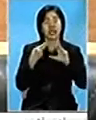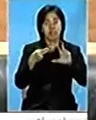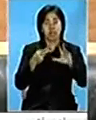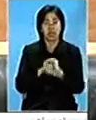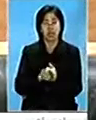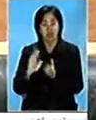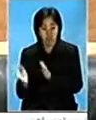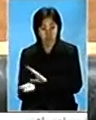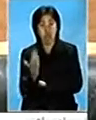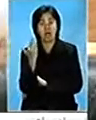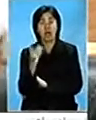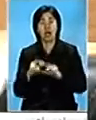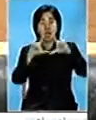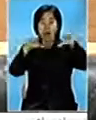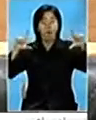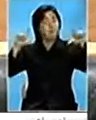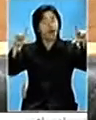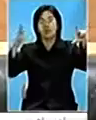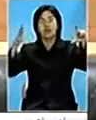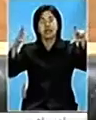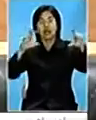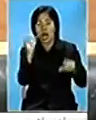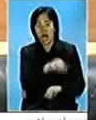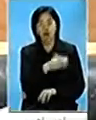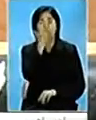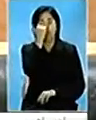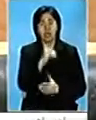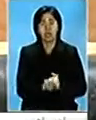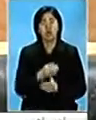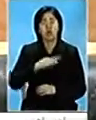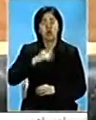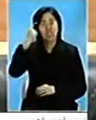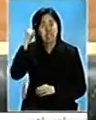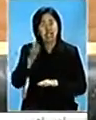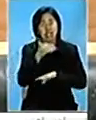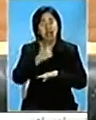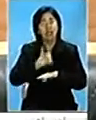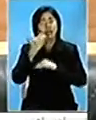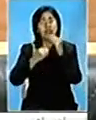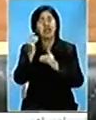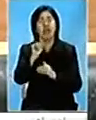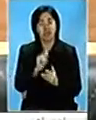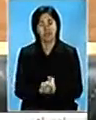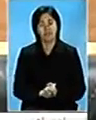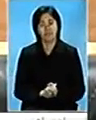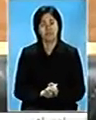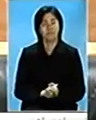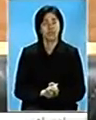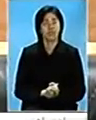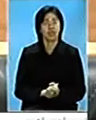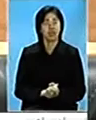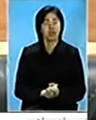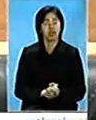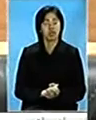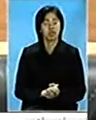ทวันรุ่งขึ้นนะไม่เหลือเลยแม้แต่ป้ายเดียวเนี่ยท่านลองคิดดูแล้วนี่การเมืองมันจะพัฒนาได้ยังไงนะคะใครที่